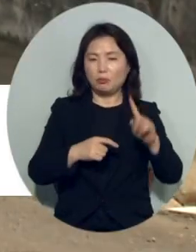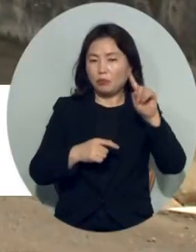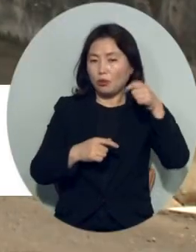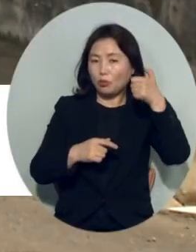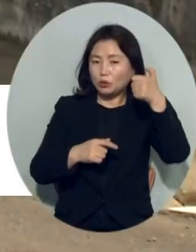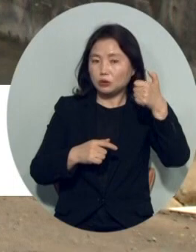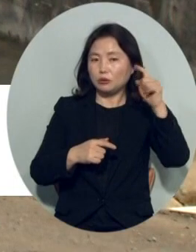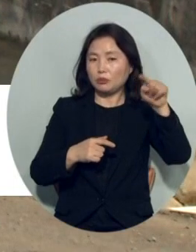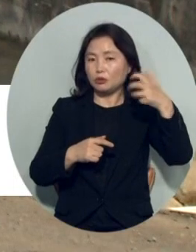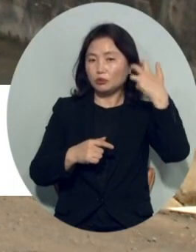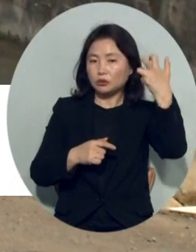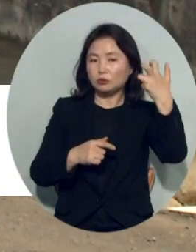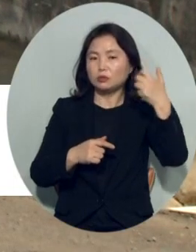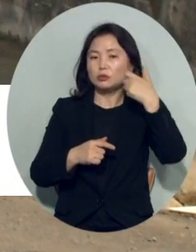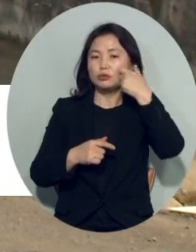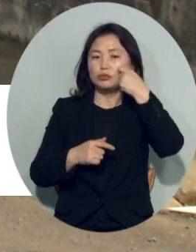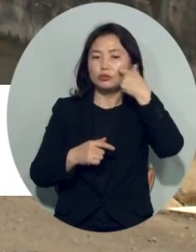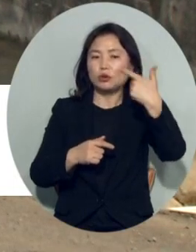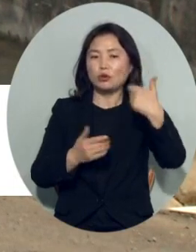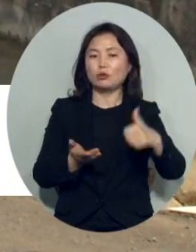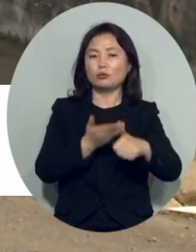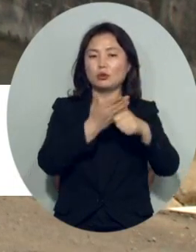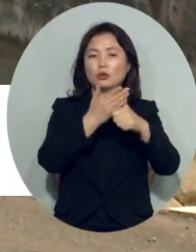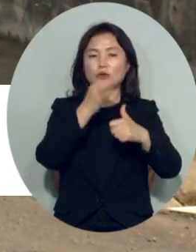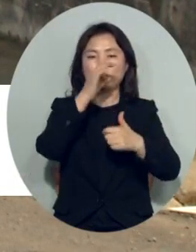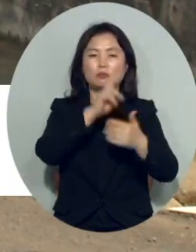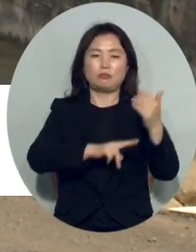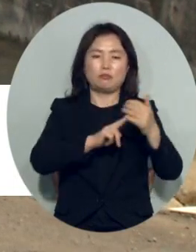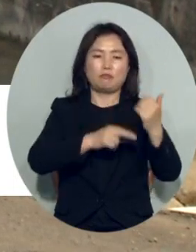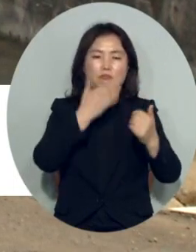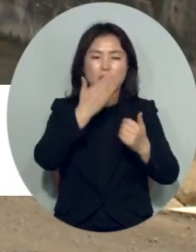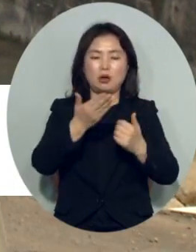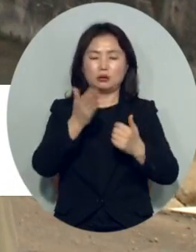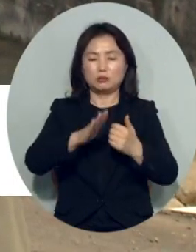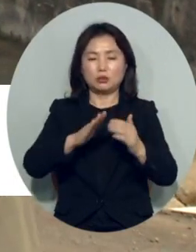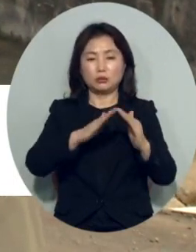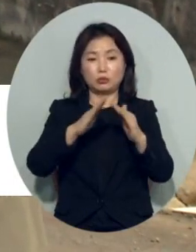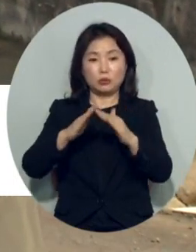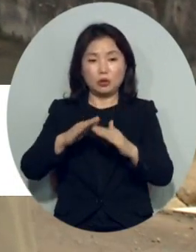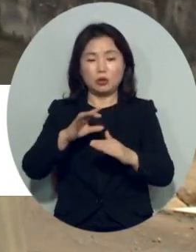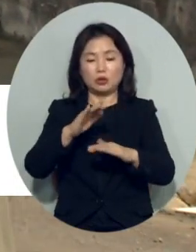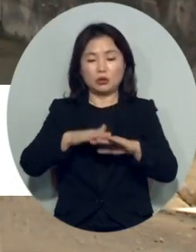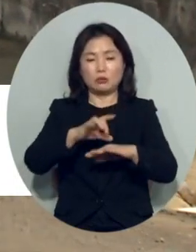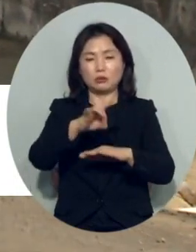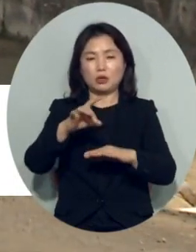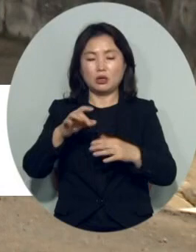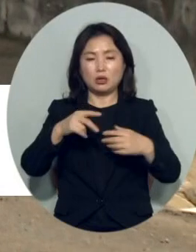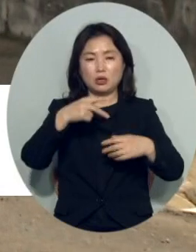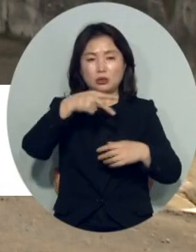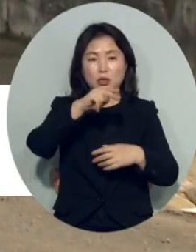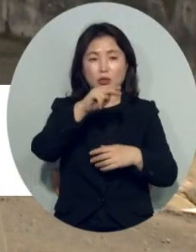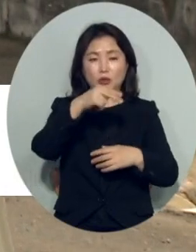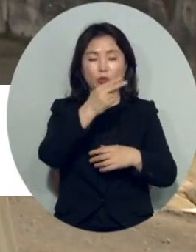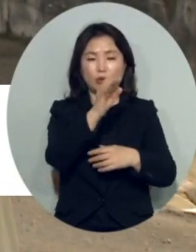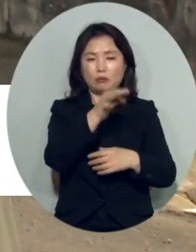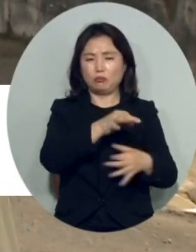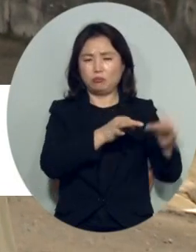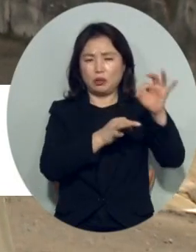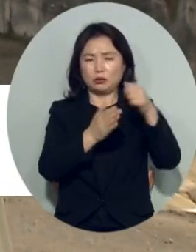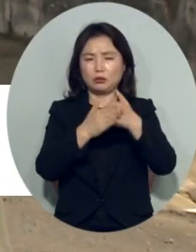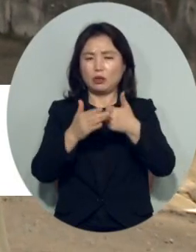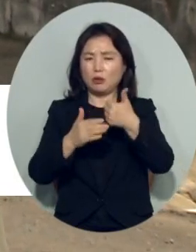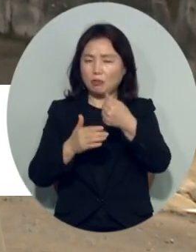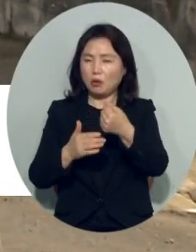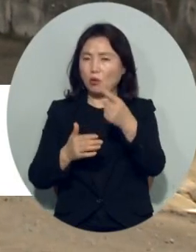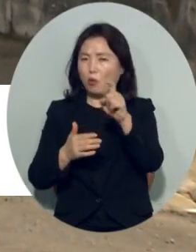180일, 6개월 정도면 시장에 출하를 하는데 지금 현재 농가마다 한 사료값 폭등으로 인해 가지고 적게는 5만